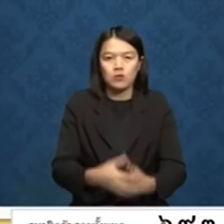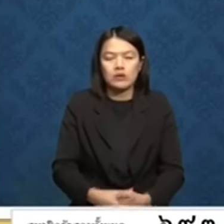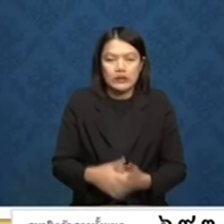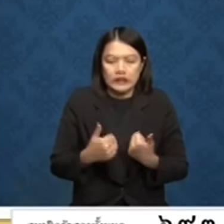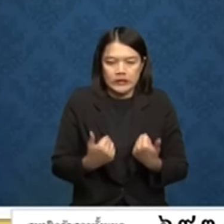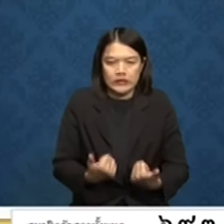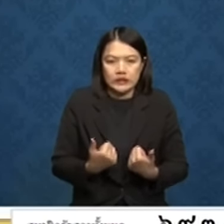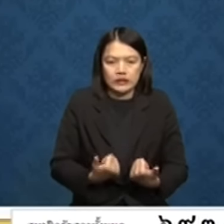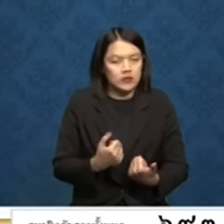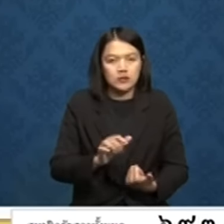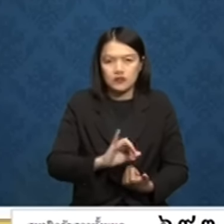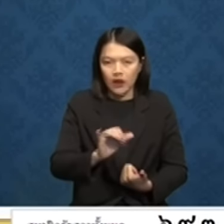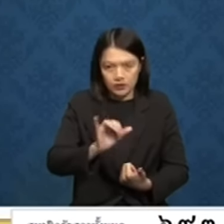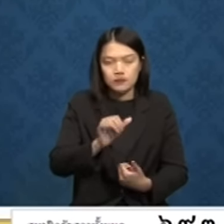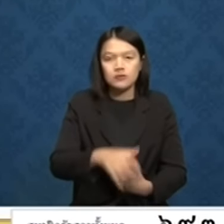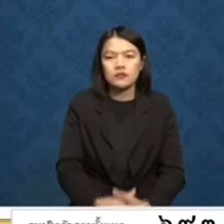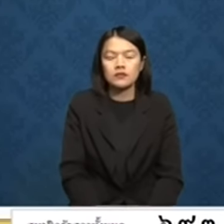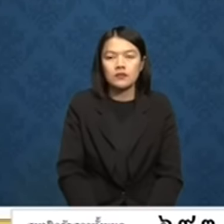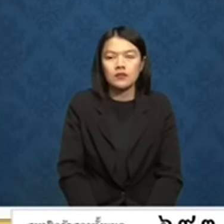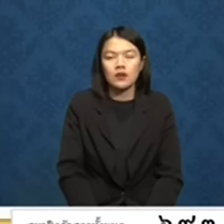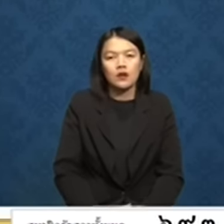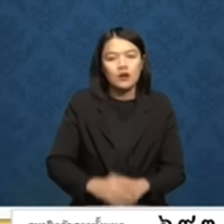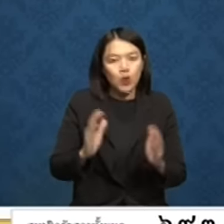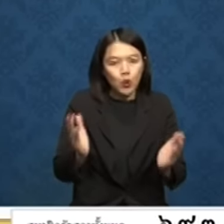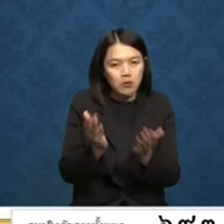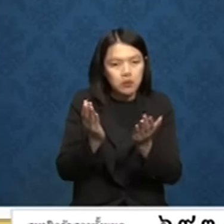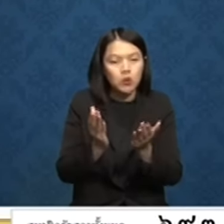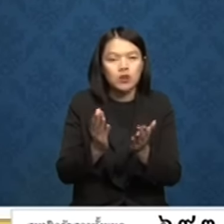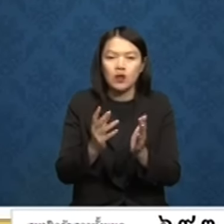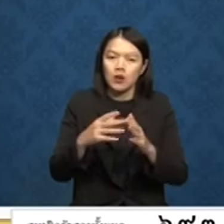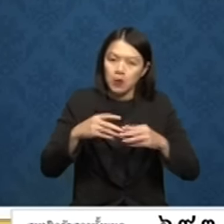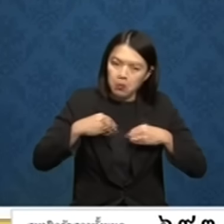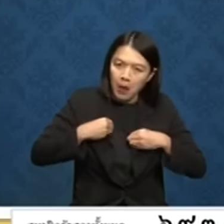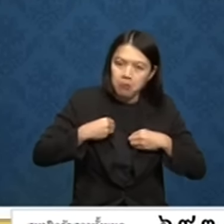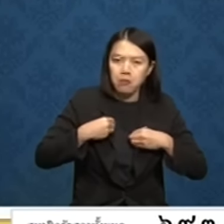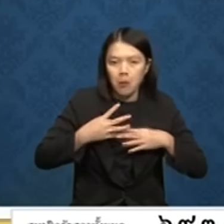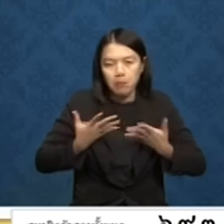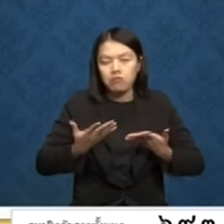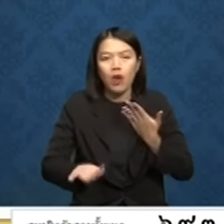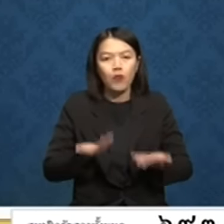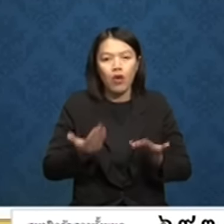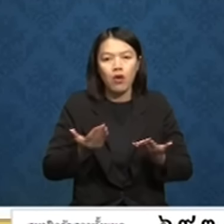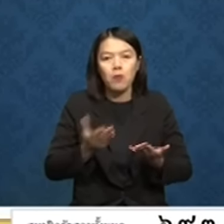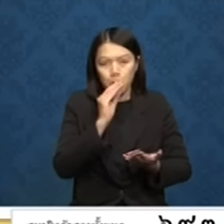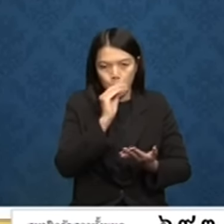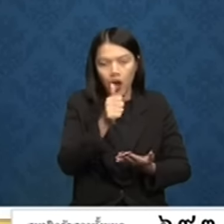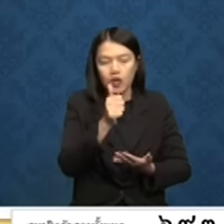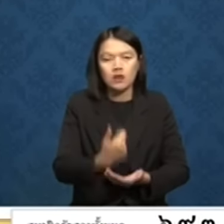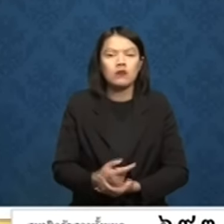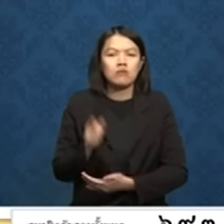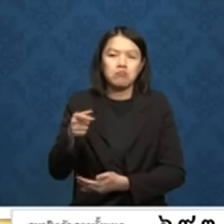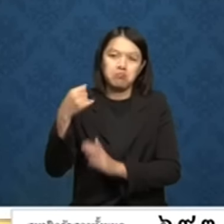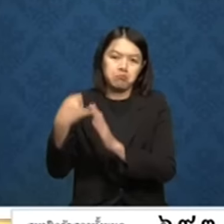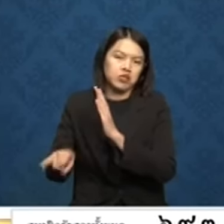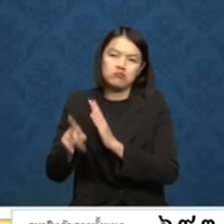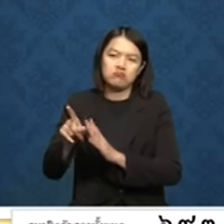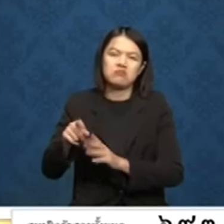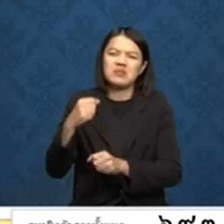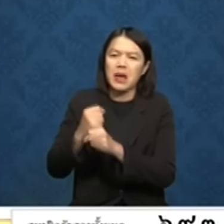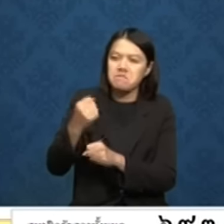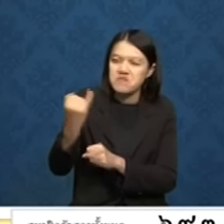ในชั้นนี้เพราะในเรื่องของการสนับสนุนและคัดค้านเนี่ยพูดได้นะครับแต่ถ้าท่านบอกว่าเฮ้ยมันผิดแล้วไปทำอะ